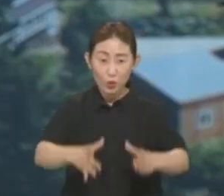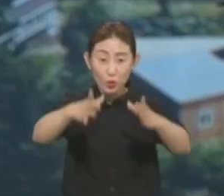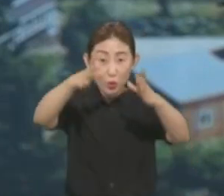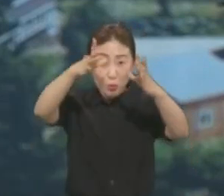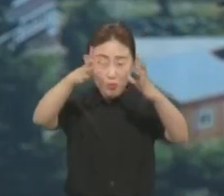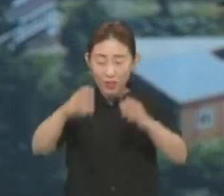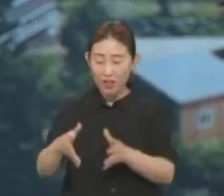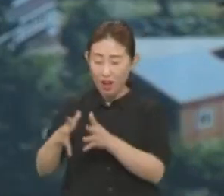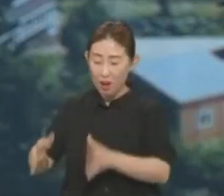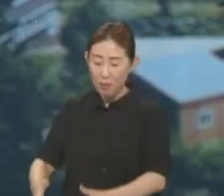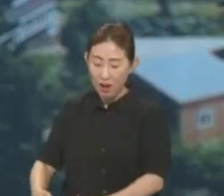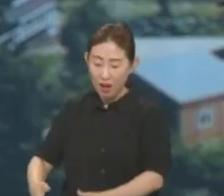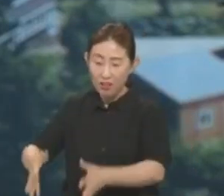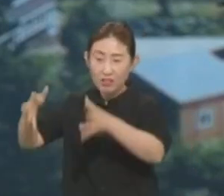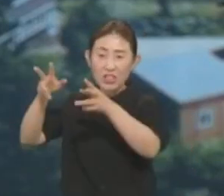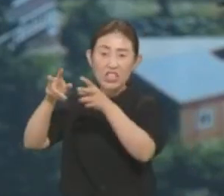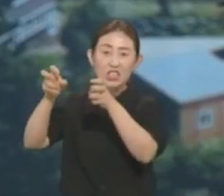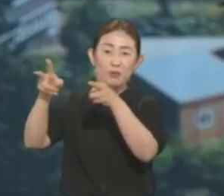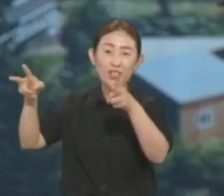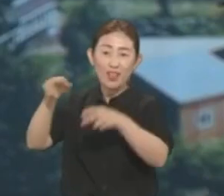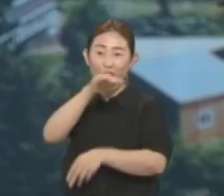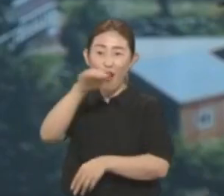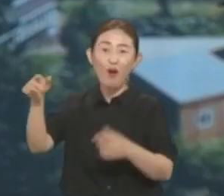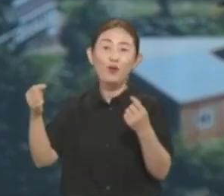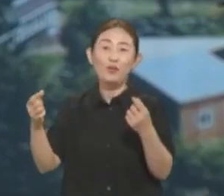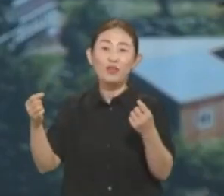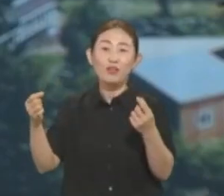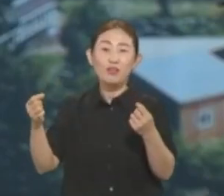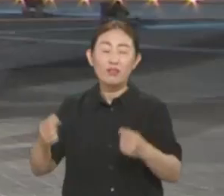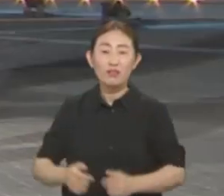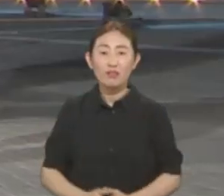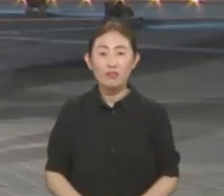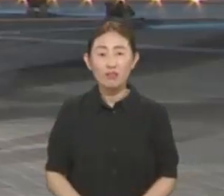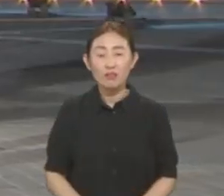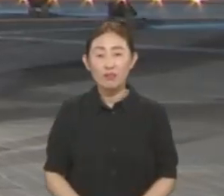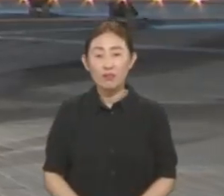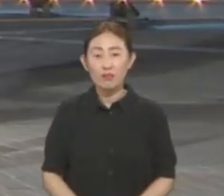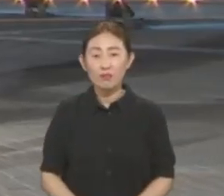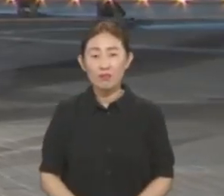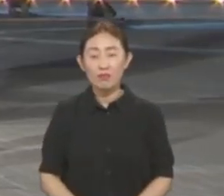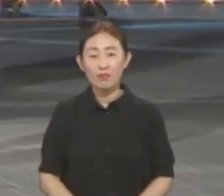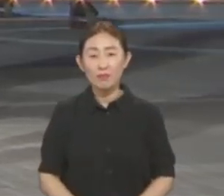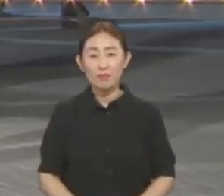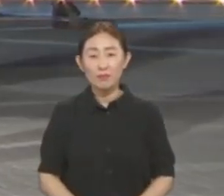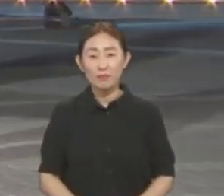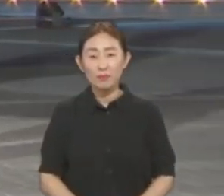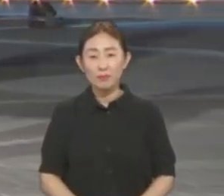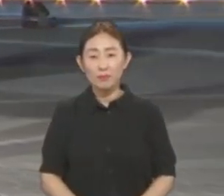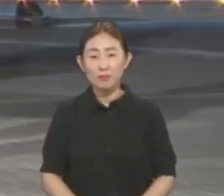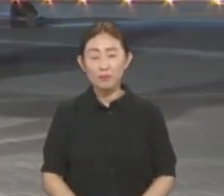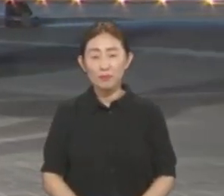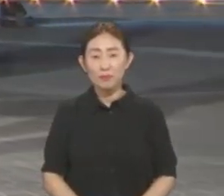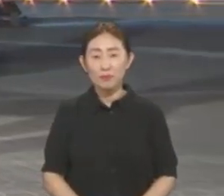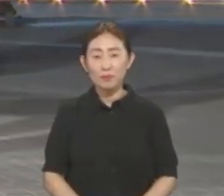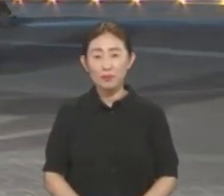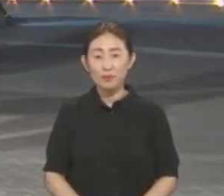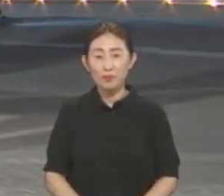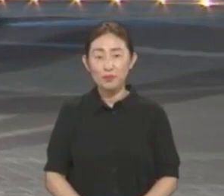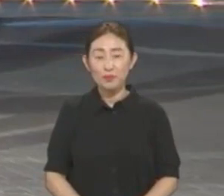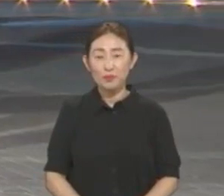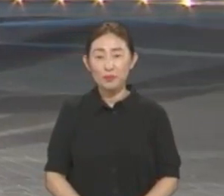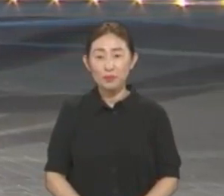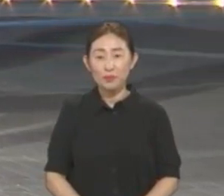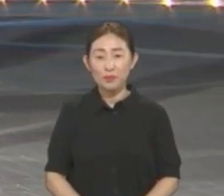아파트 약 한 22층 정도로 높게 형성되어 있는데요. 이 정도라고 그러면은 우리